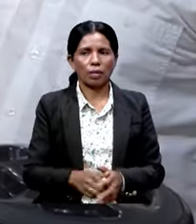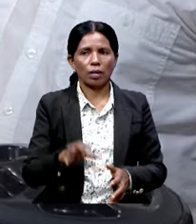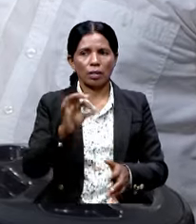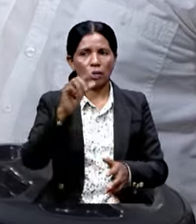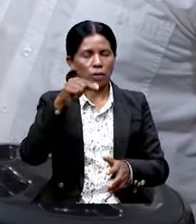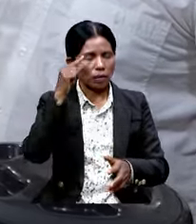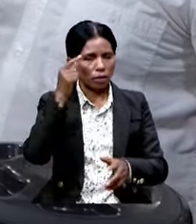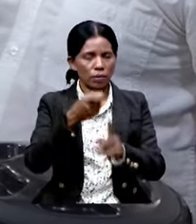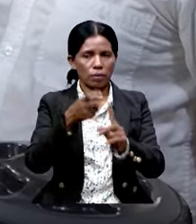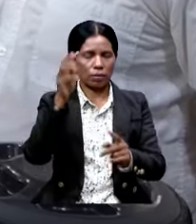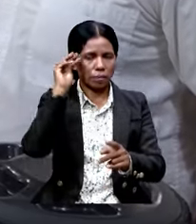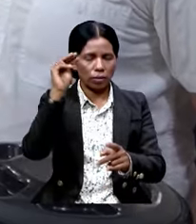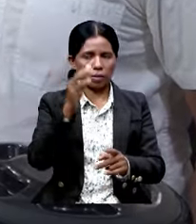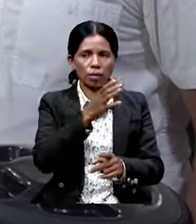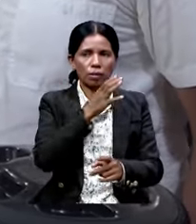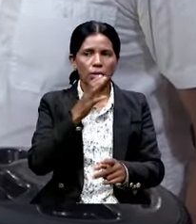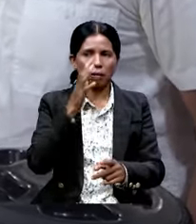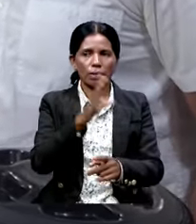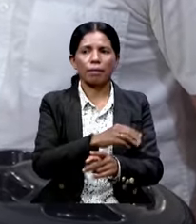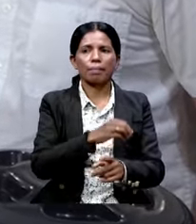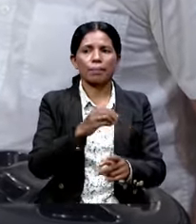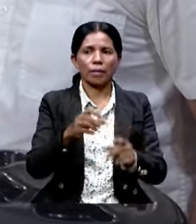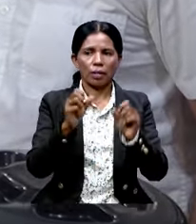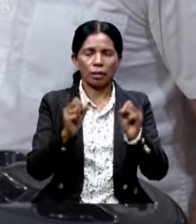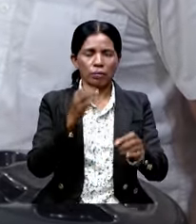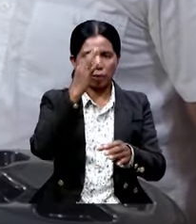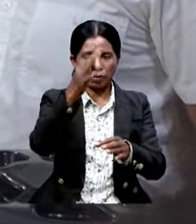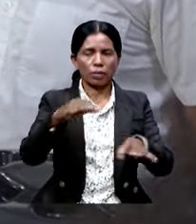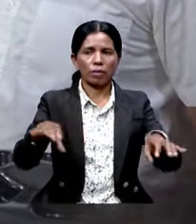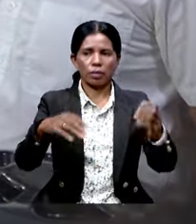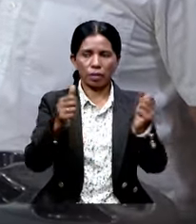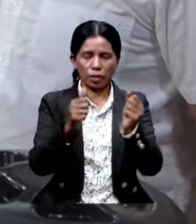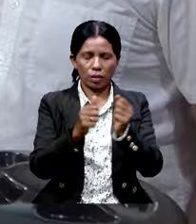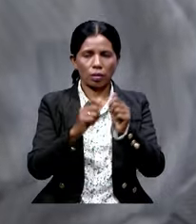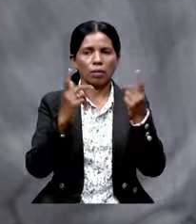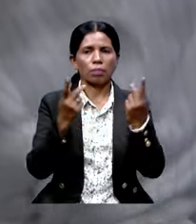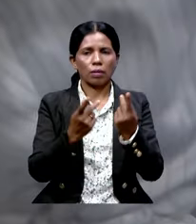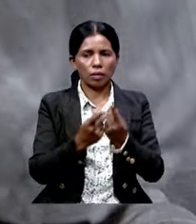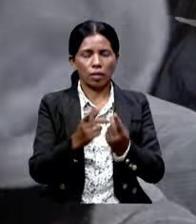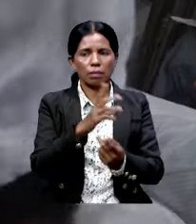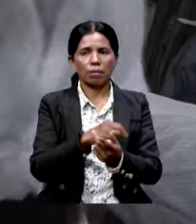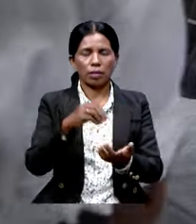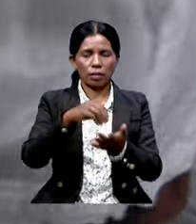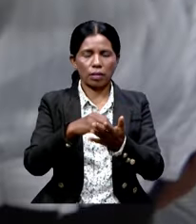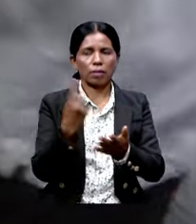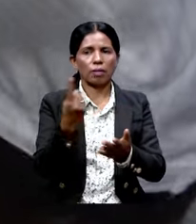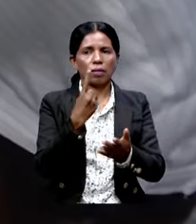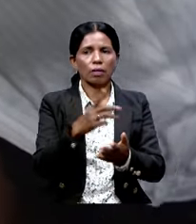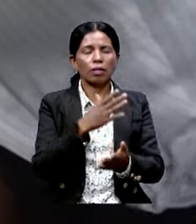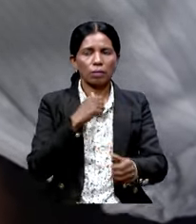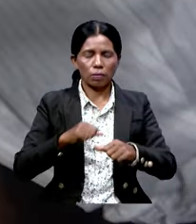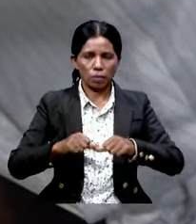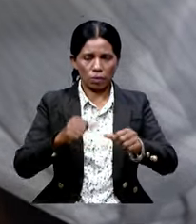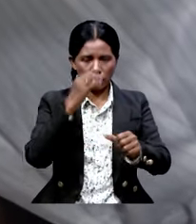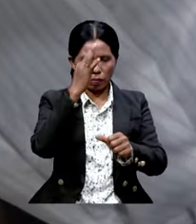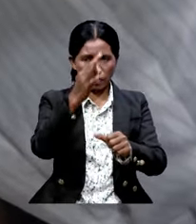ministro agricultura, pecuaria, pesca no floresta, ba oin se servisu amutu ko kompanyia, nune bela garante na fatin produsau ne lau ba oin,